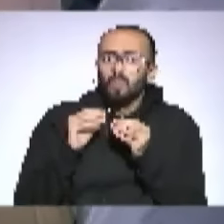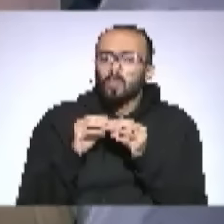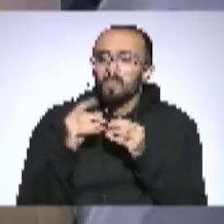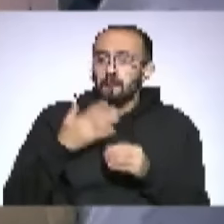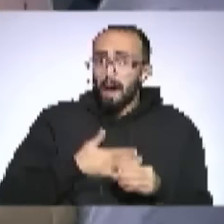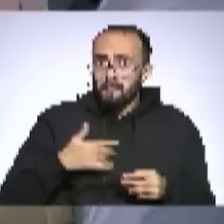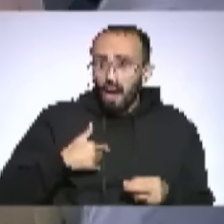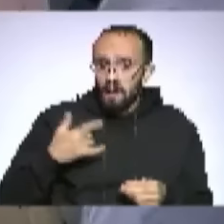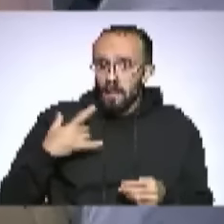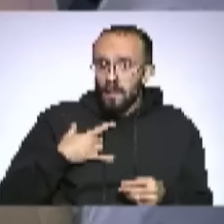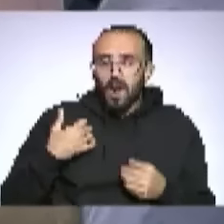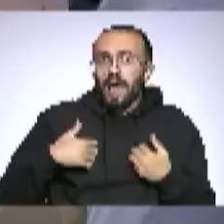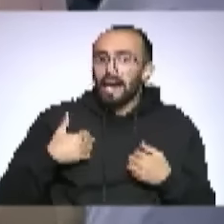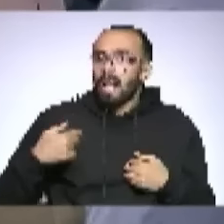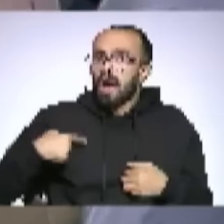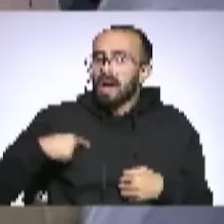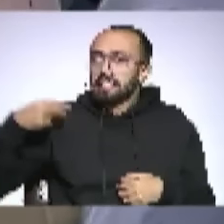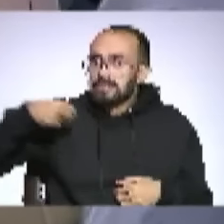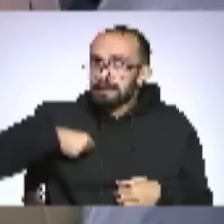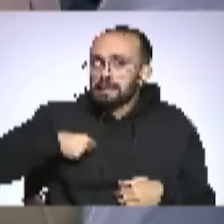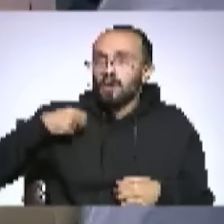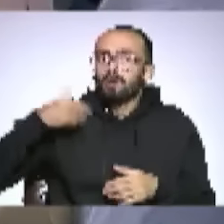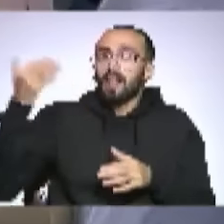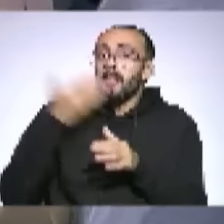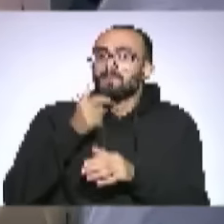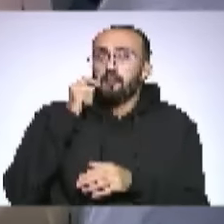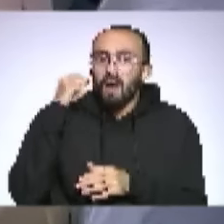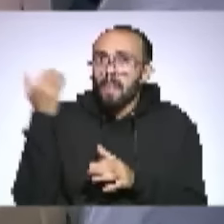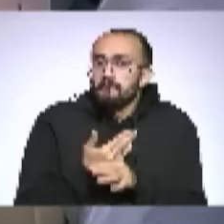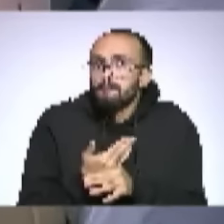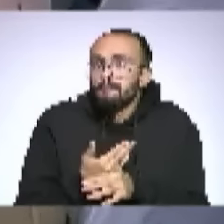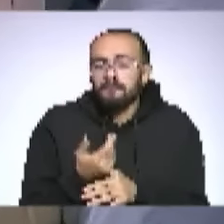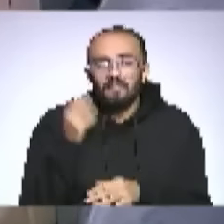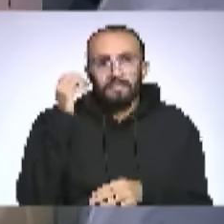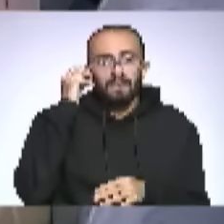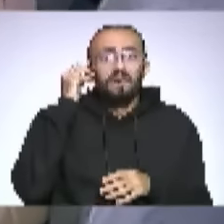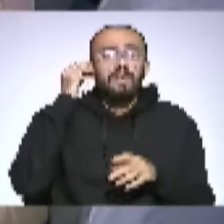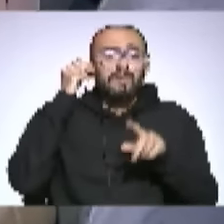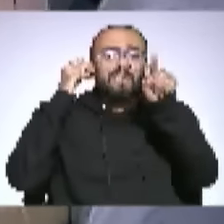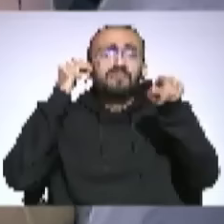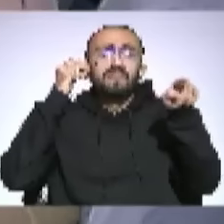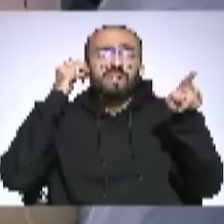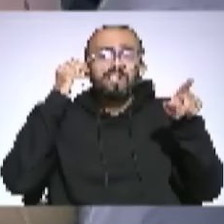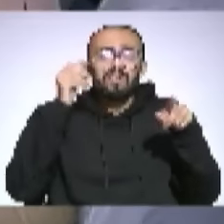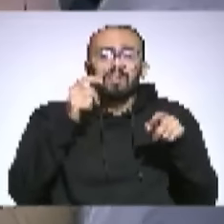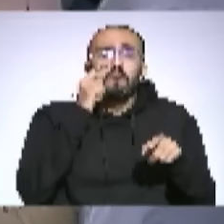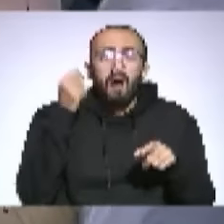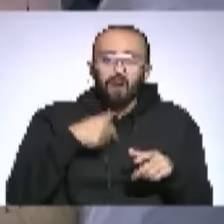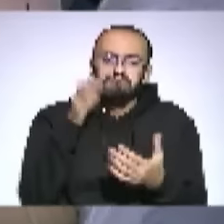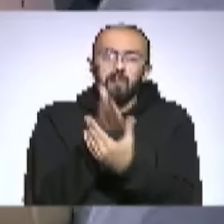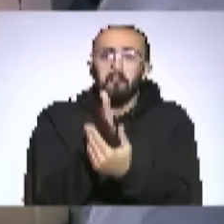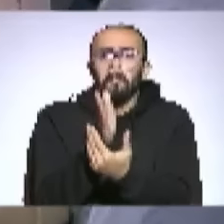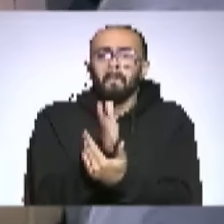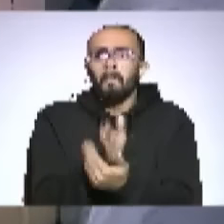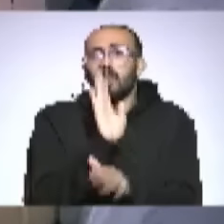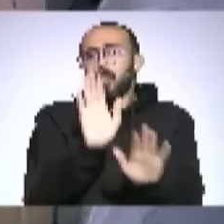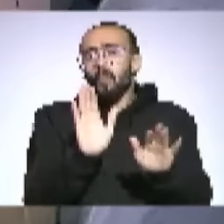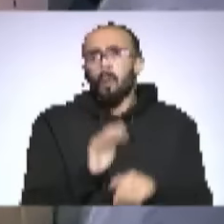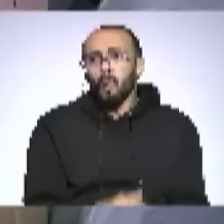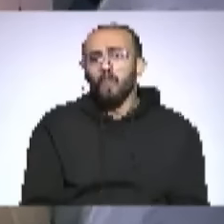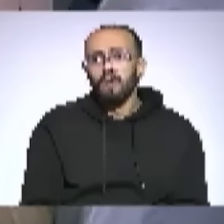محبه ولا غيره ولا رغبه في التدخل لانه في ناس كده هي طبعها تحب تتدخل في حياه الاخرين لانه